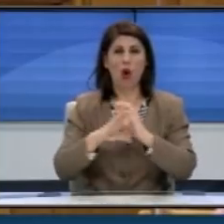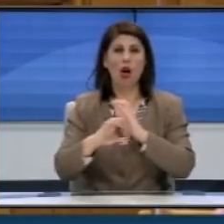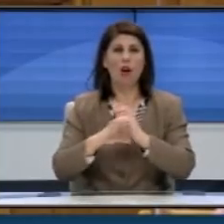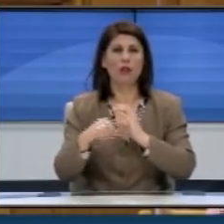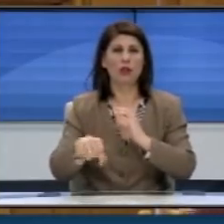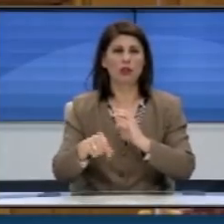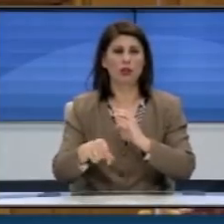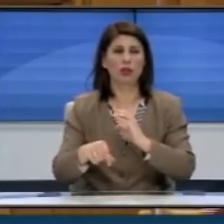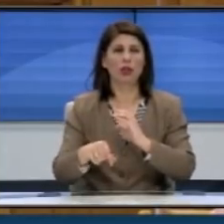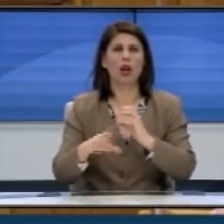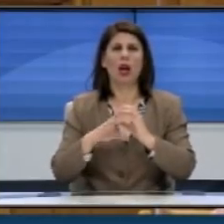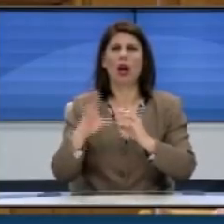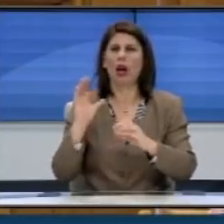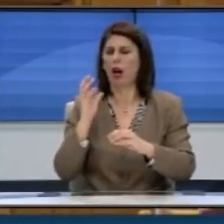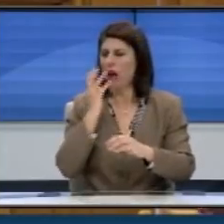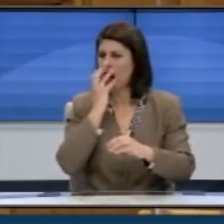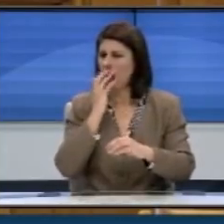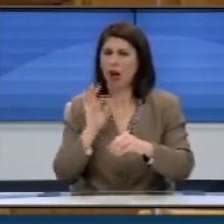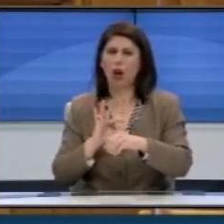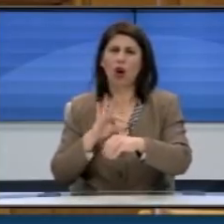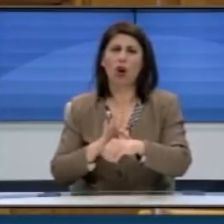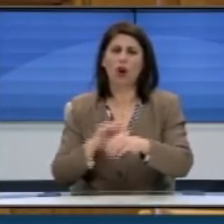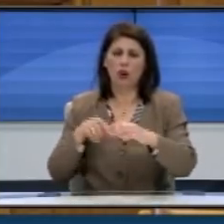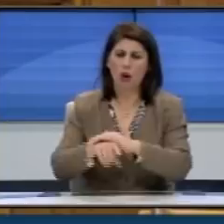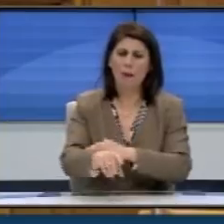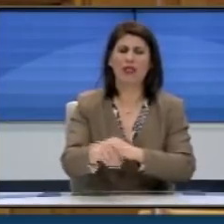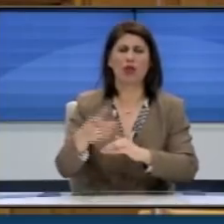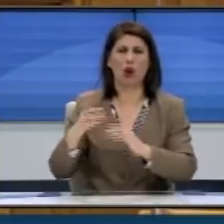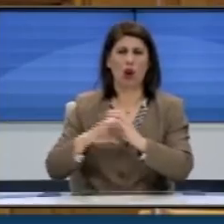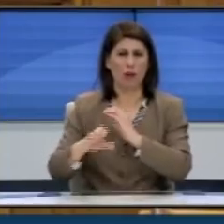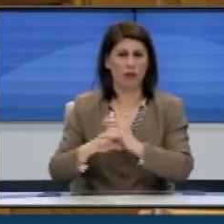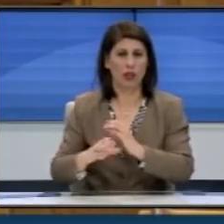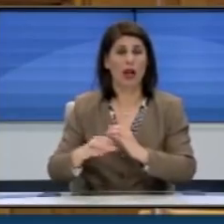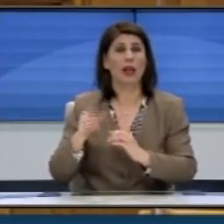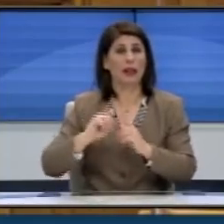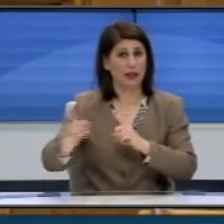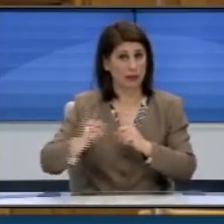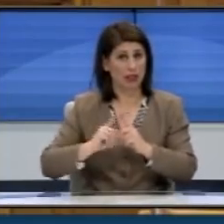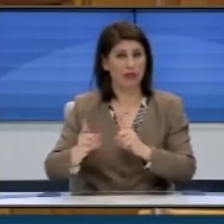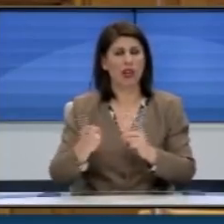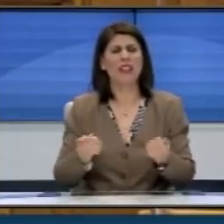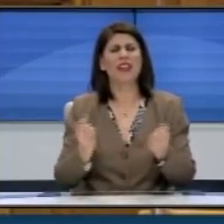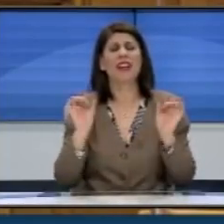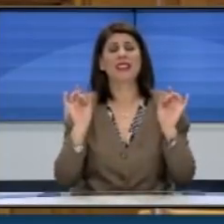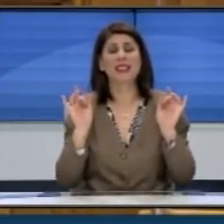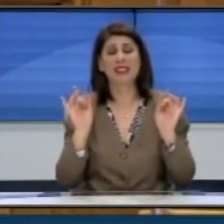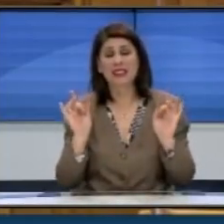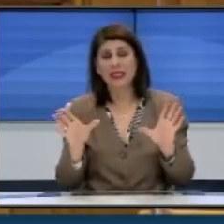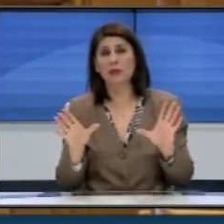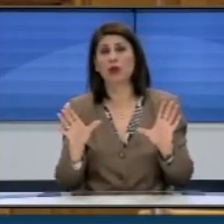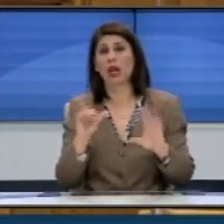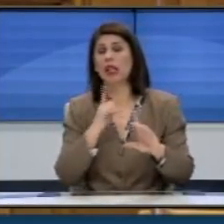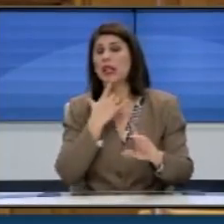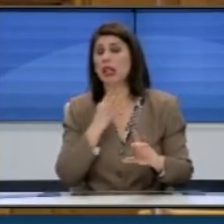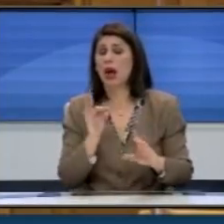λεωφορεία έχουν γίνει κορονολεωφορεία, το μετρό κορονομετρό και άλλα. Και στα μέσα μεταφοράς δεν κάνατε τίποτα για